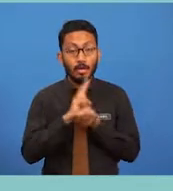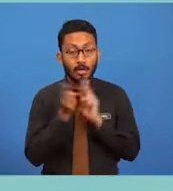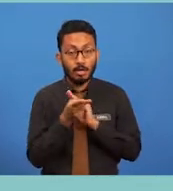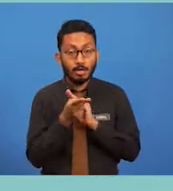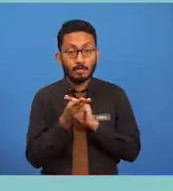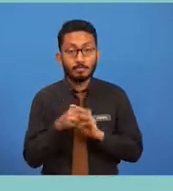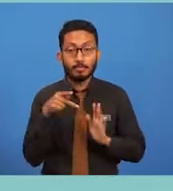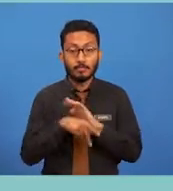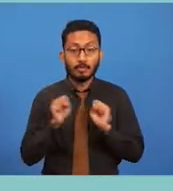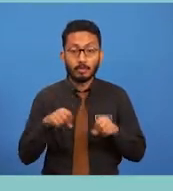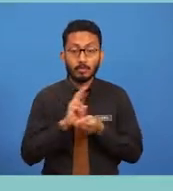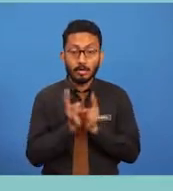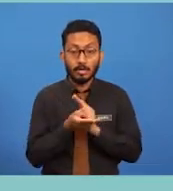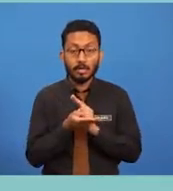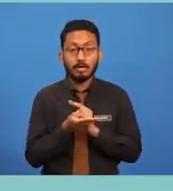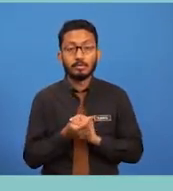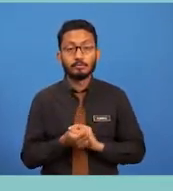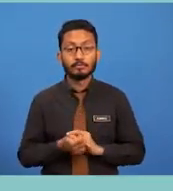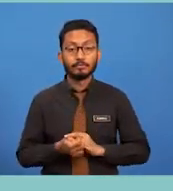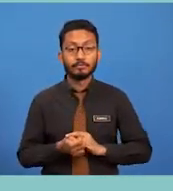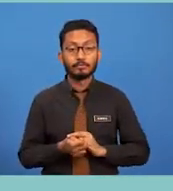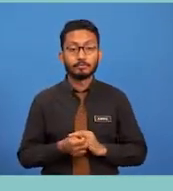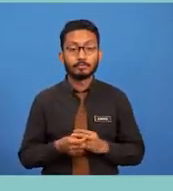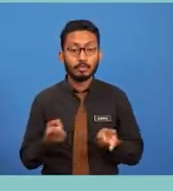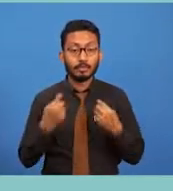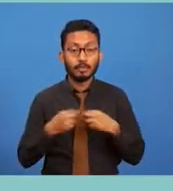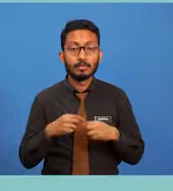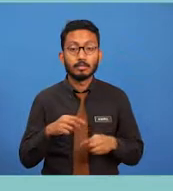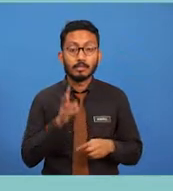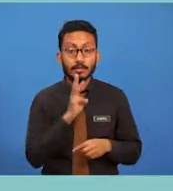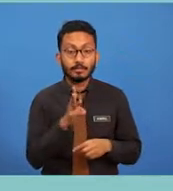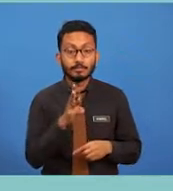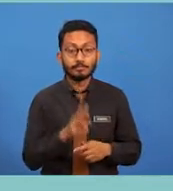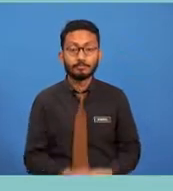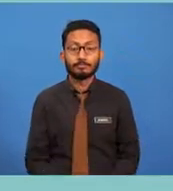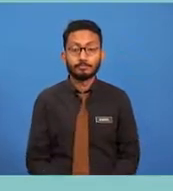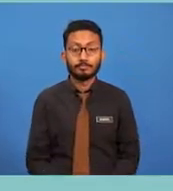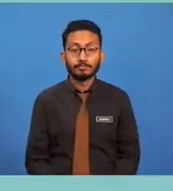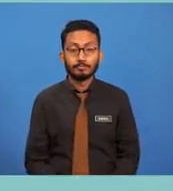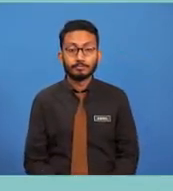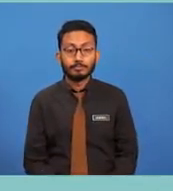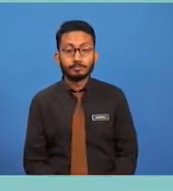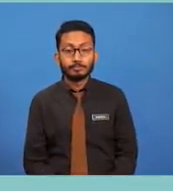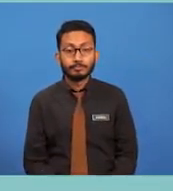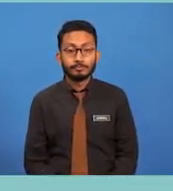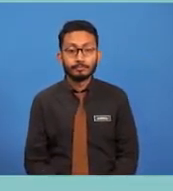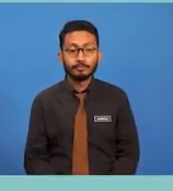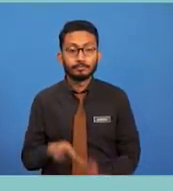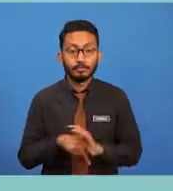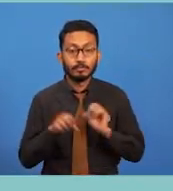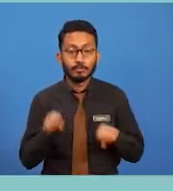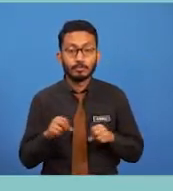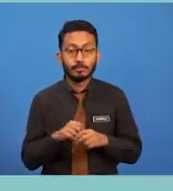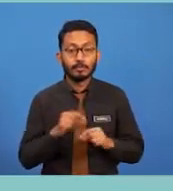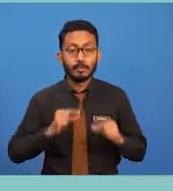ubah dimanipulasikan adalah kehadiran air. Pemboleh ubah bergerak balas ialah perubahan